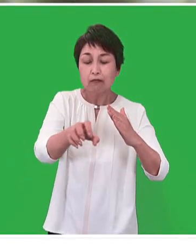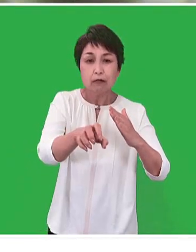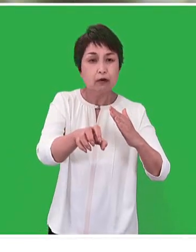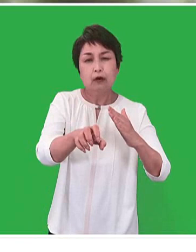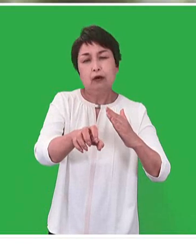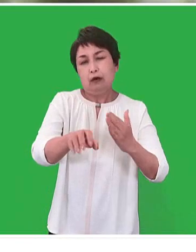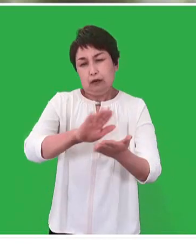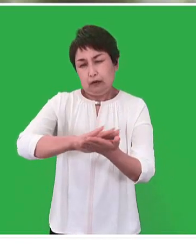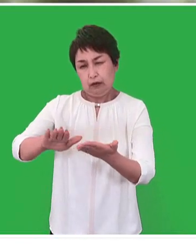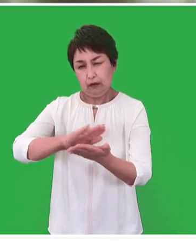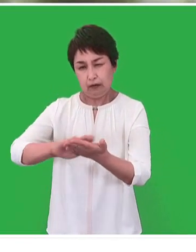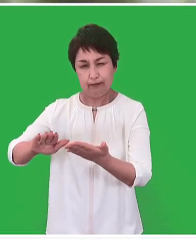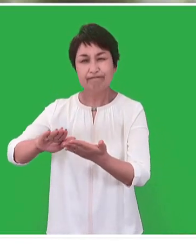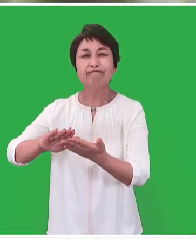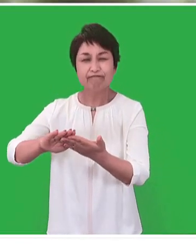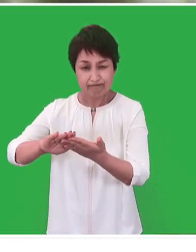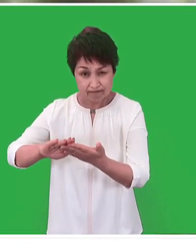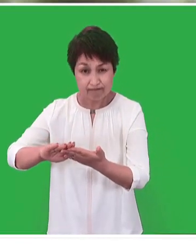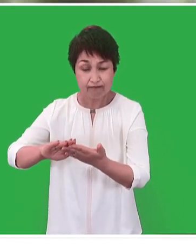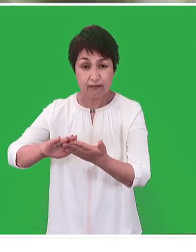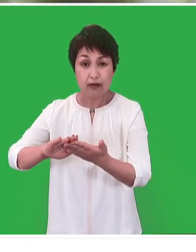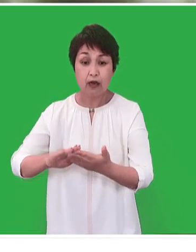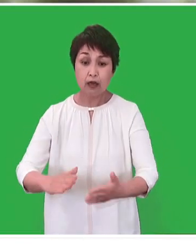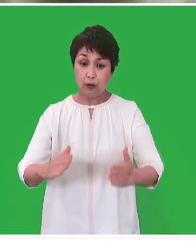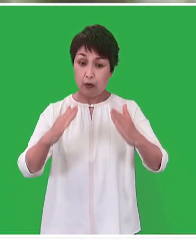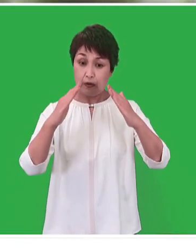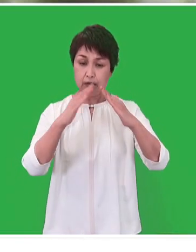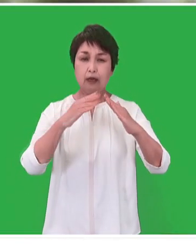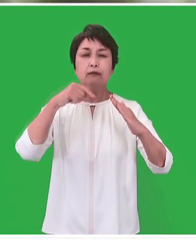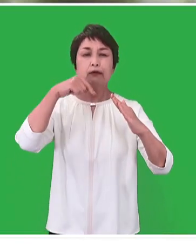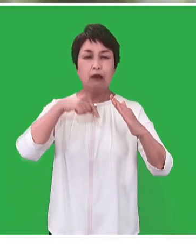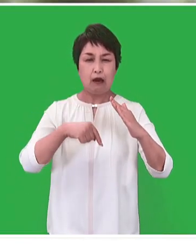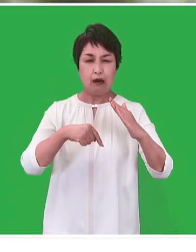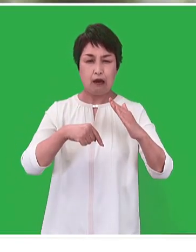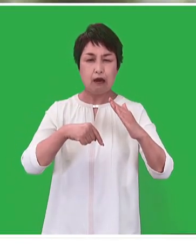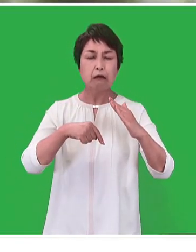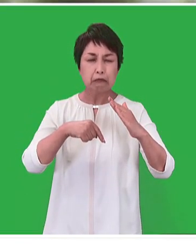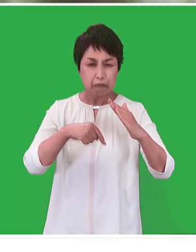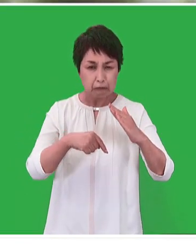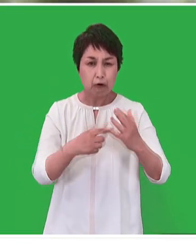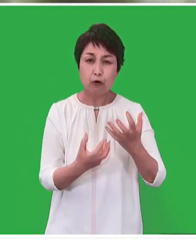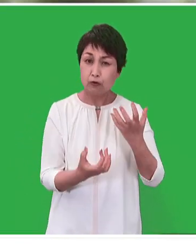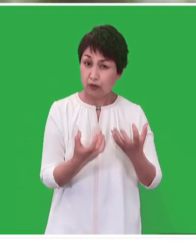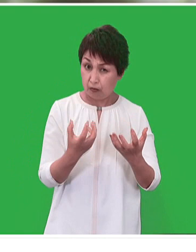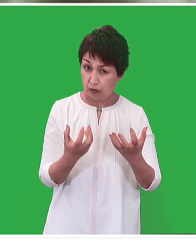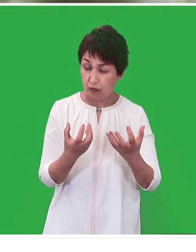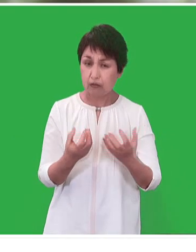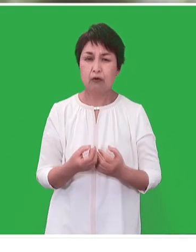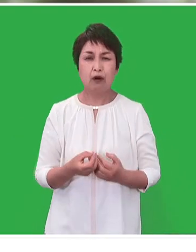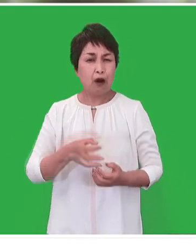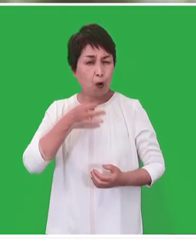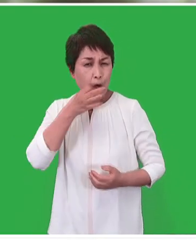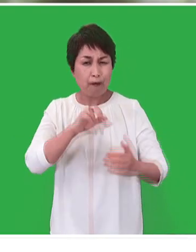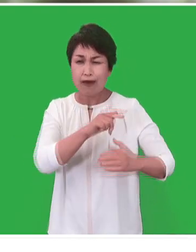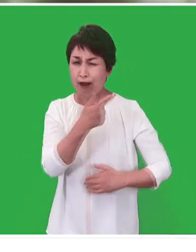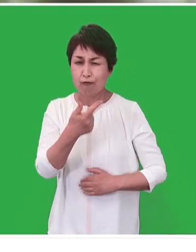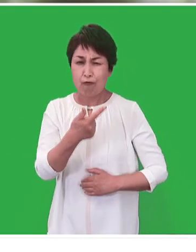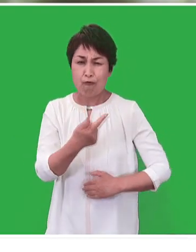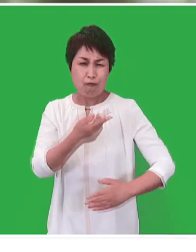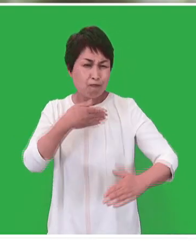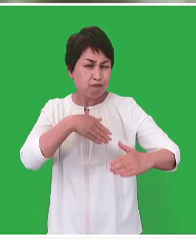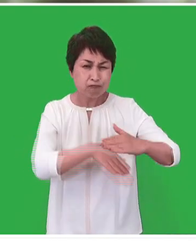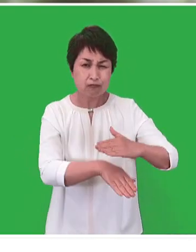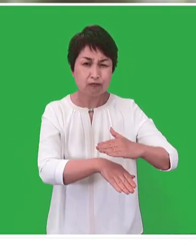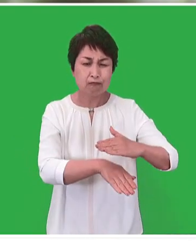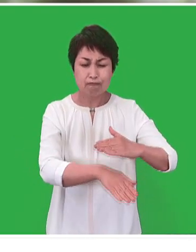を取り除く、屋外や熊が侵入できる納屋などに果物、穀物、ペット